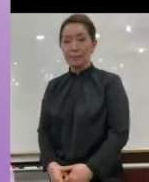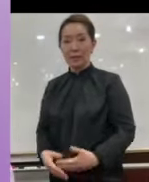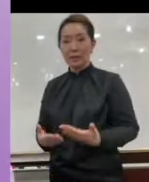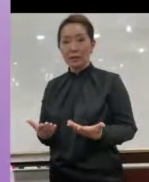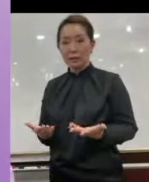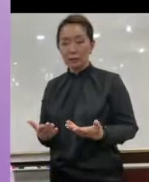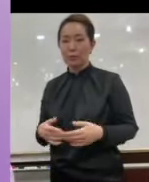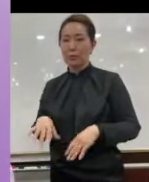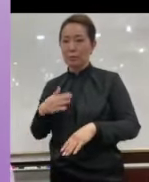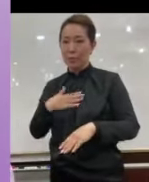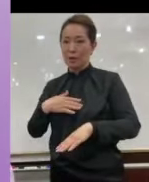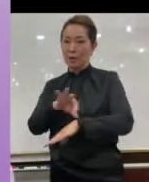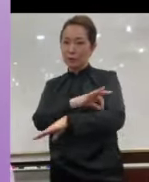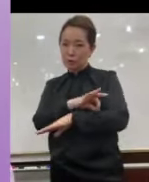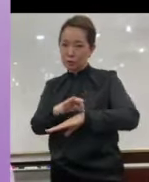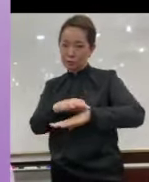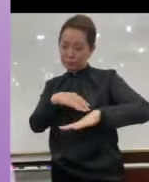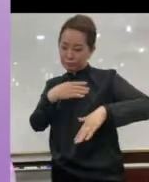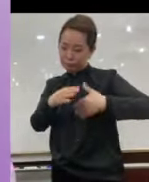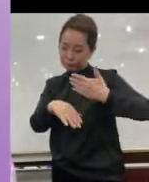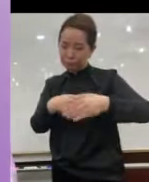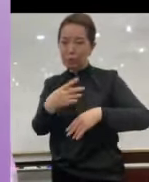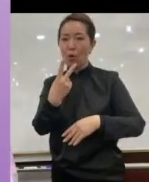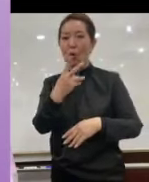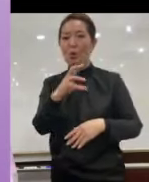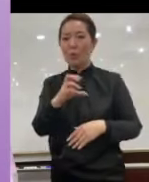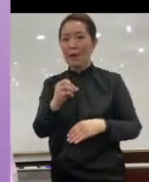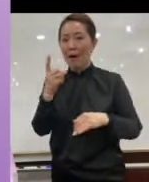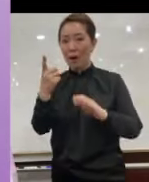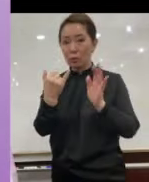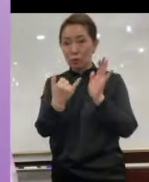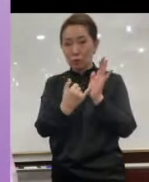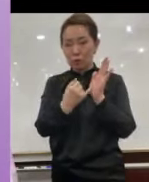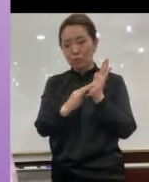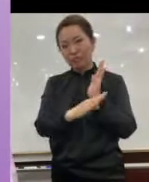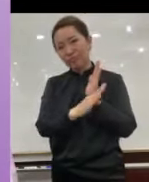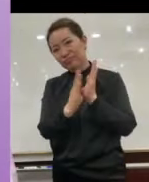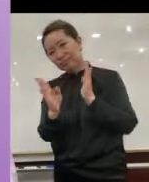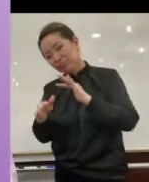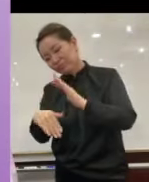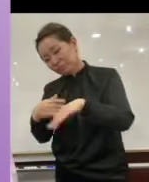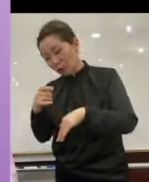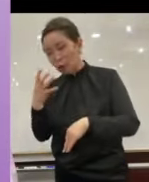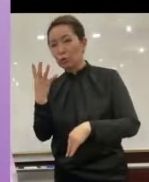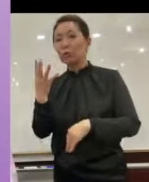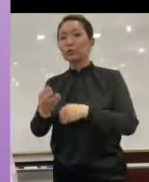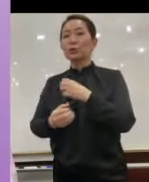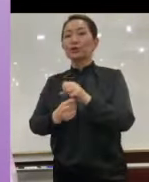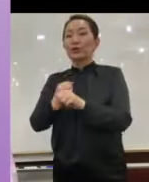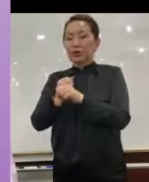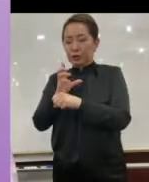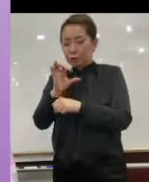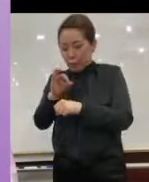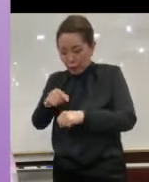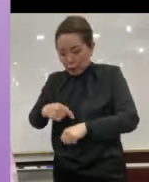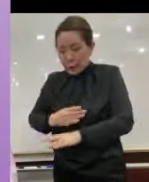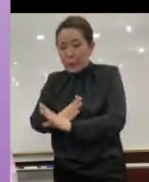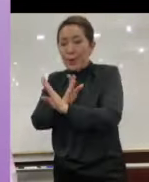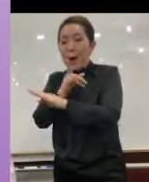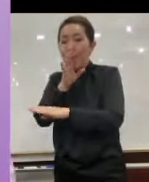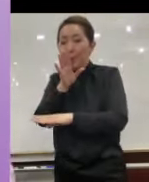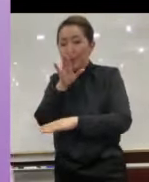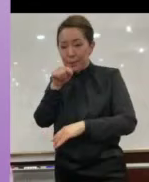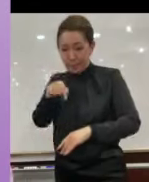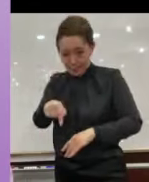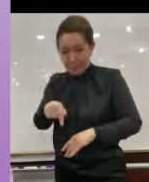За ингээд төсөл маань хэрэгжээд 2016 оноос хэрэгжээд 4-р жилийнхээ нүрийг үзээд дуусах шатандаа оржээ. Тэгэхээр